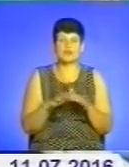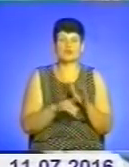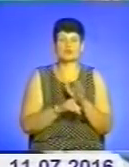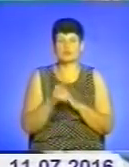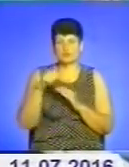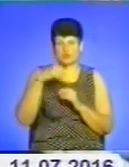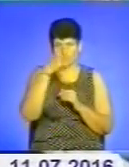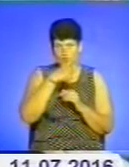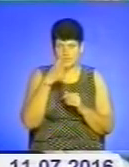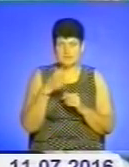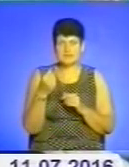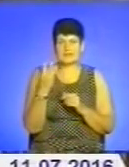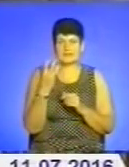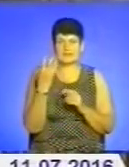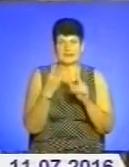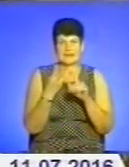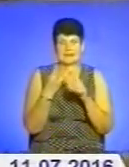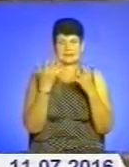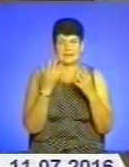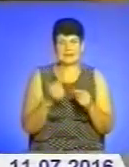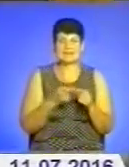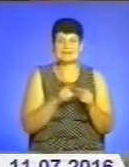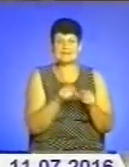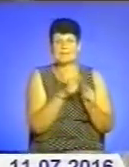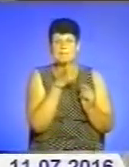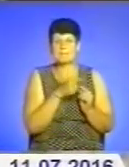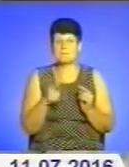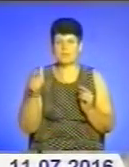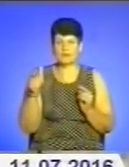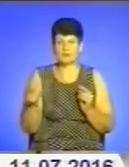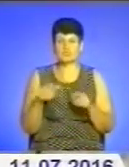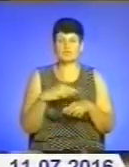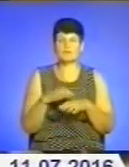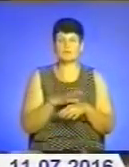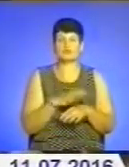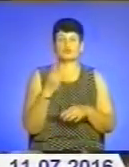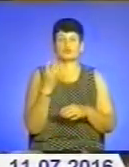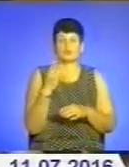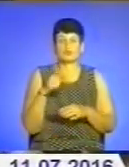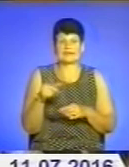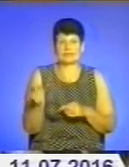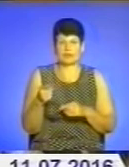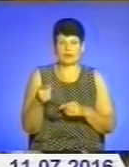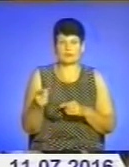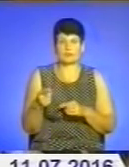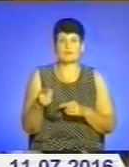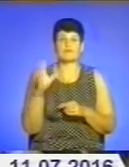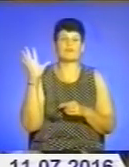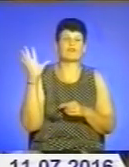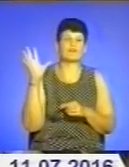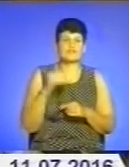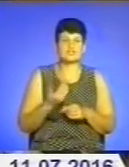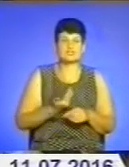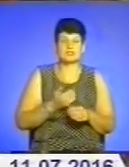цьогоріч, третього дня Великодніх свят. За цей період жертвами злодіїв стали троє мешканців Тернополя. До слова, усі жили